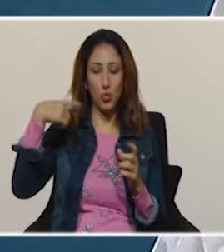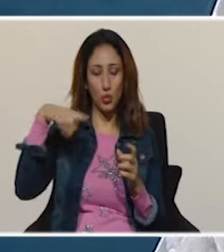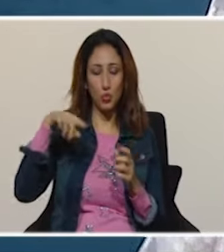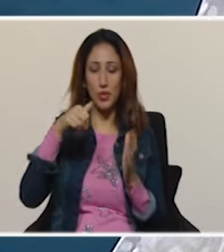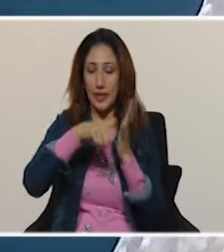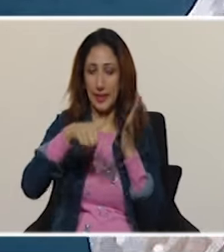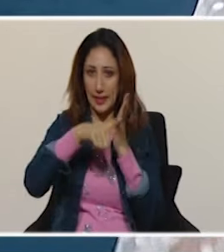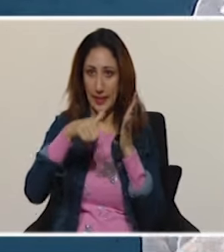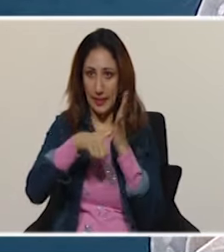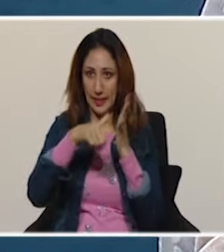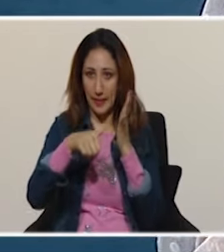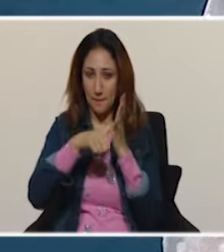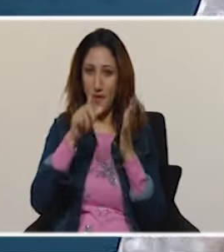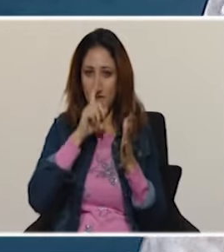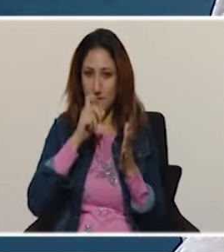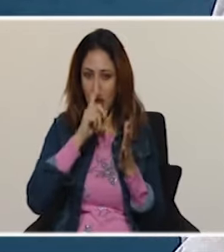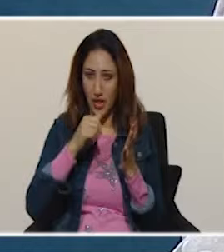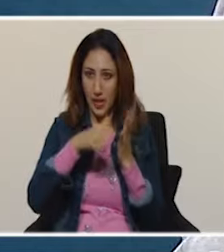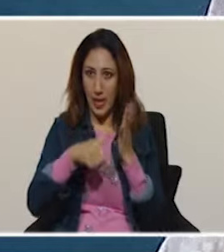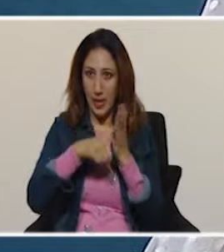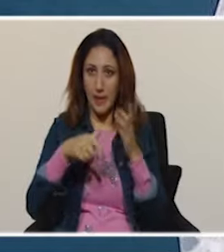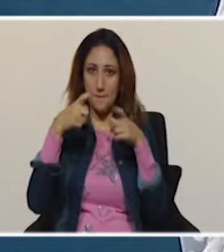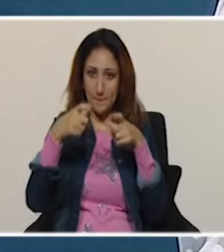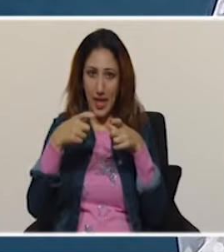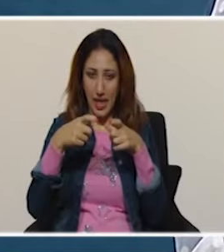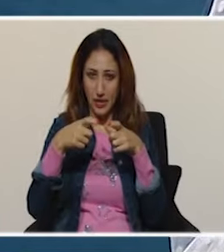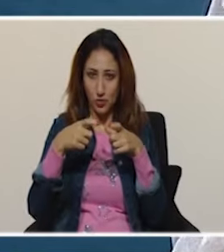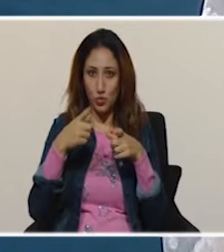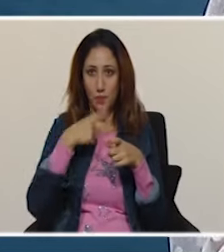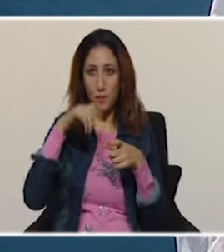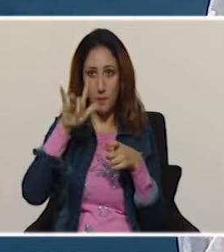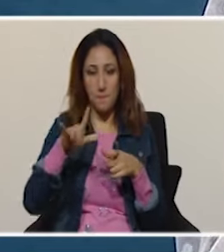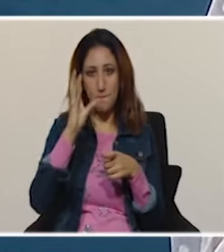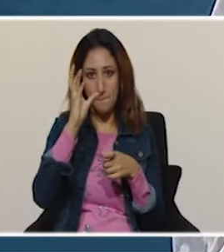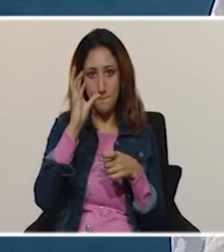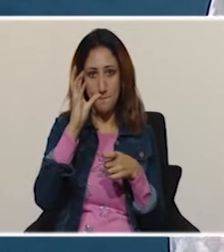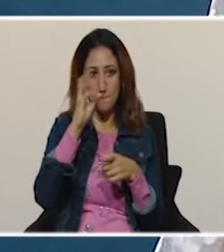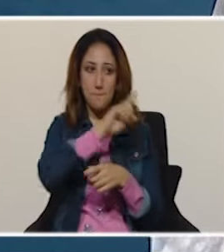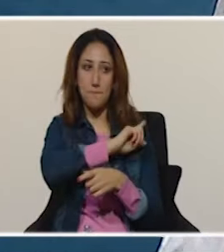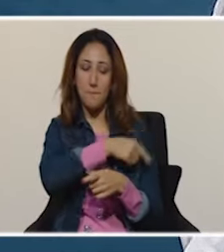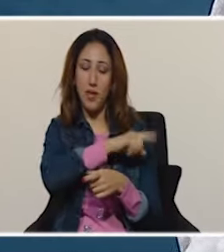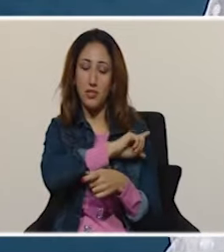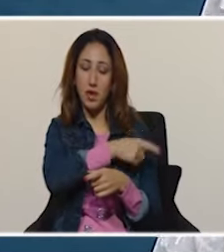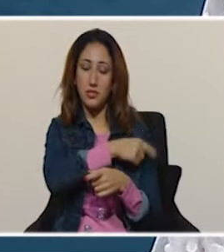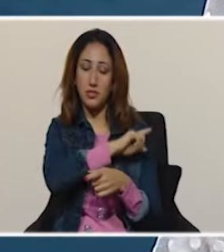والجبنه القريش والجبنه البيضاء. بحب العيش البلدي كتير، البطاطس بالطحينه، بحب